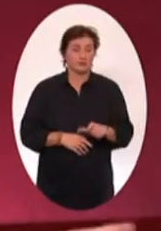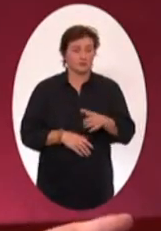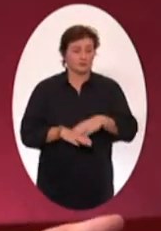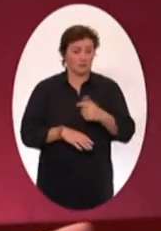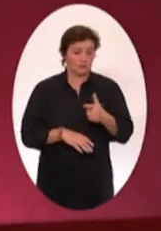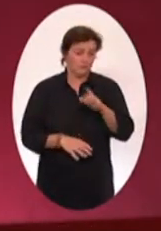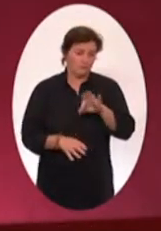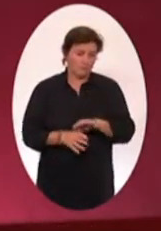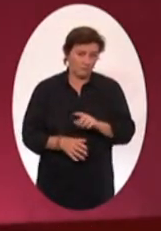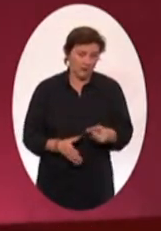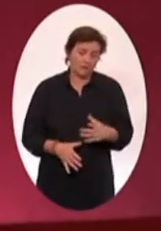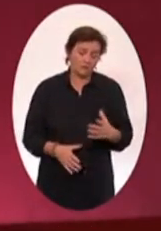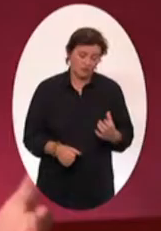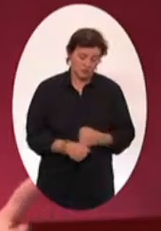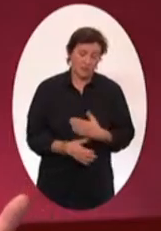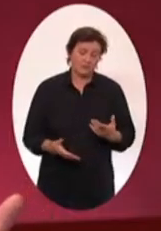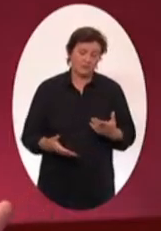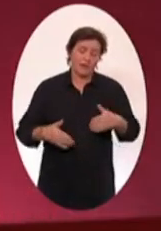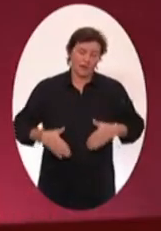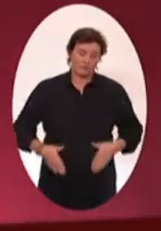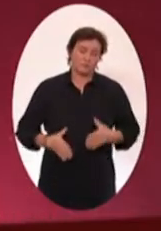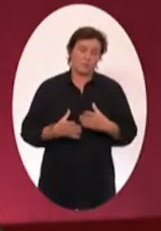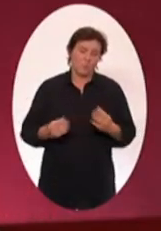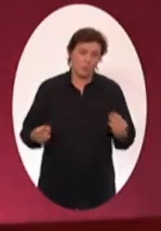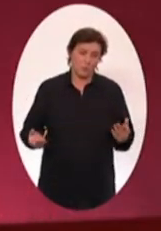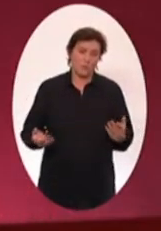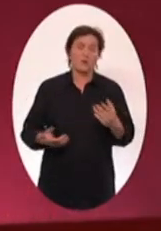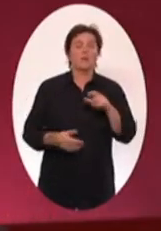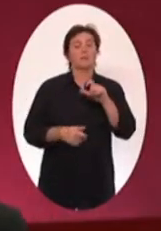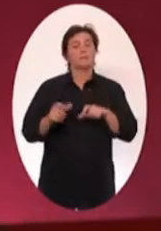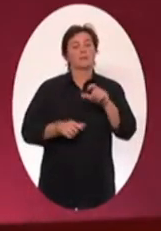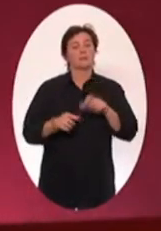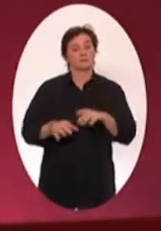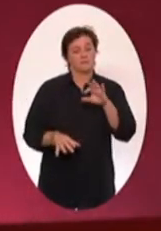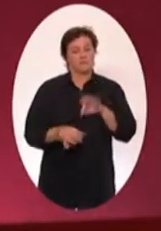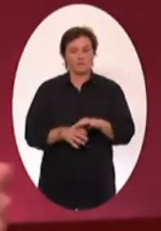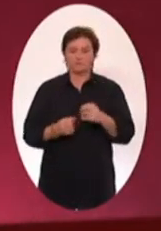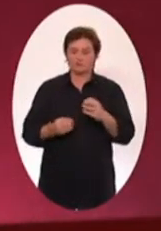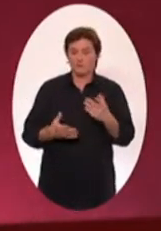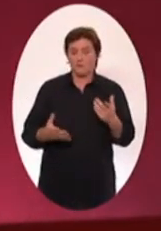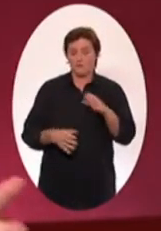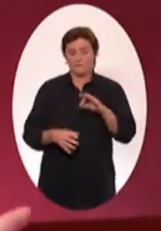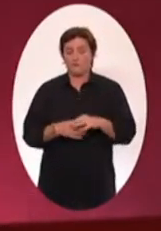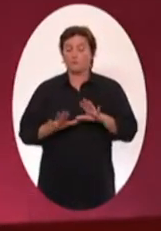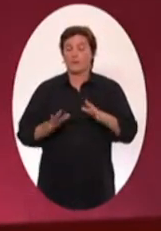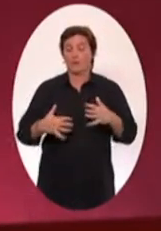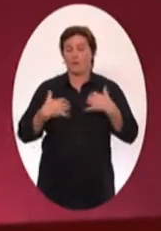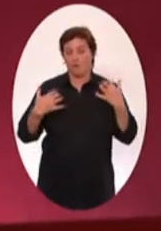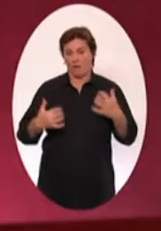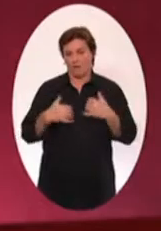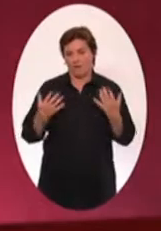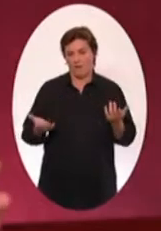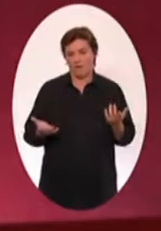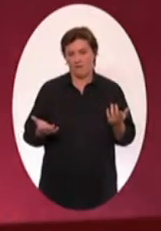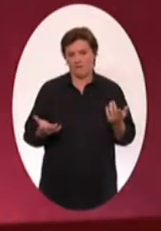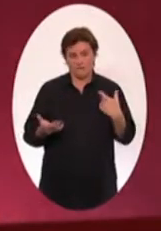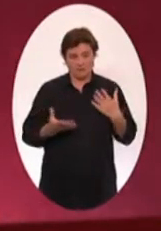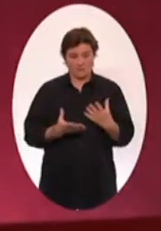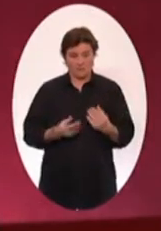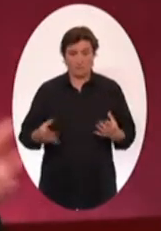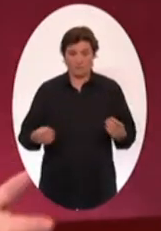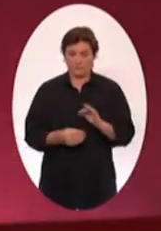voter, malheureusement. Abstention. Et ceux qui votent sont ceux qui sont très en colère, exaspéré. Or, le peuple français est très